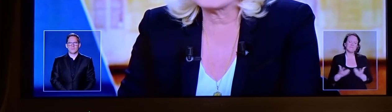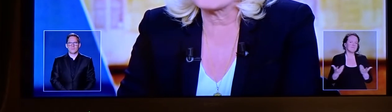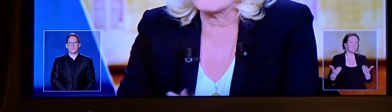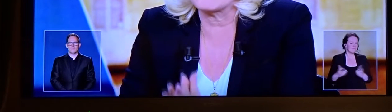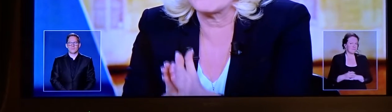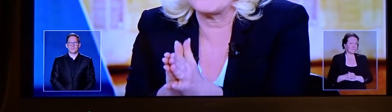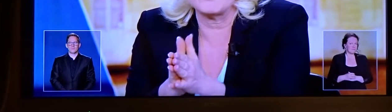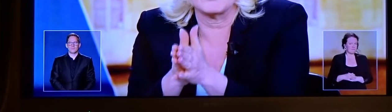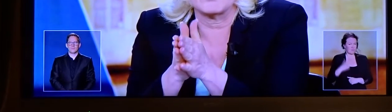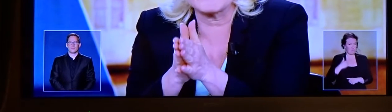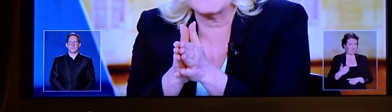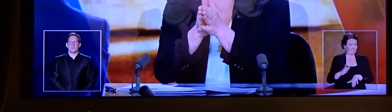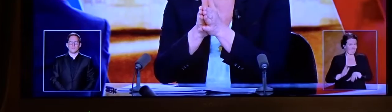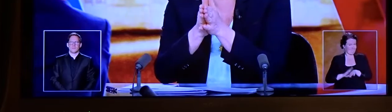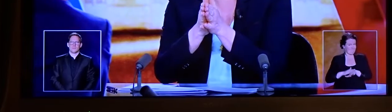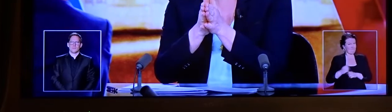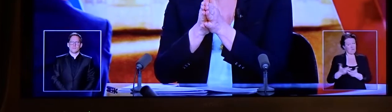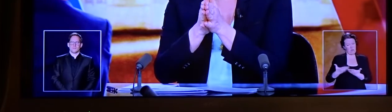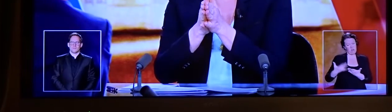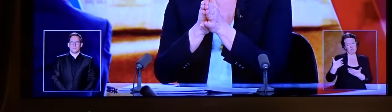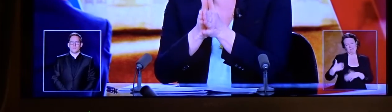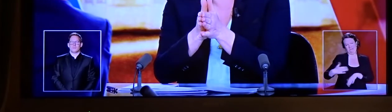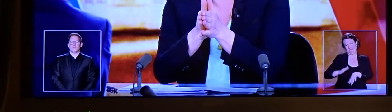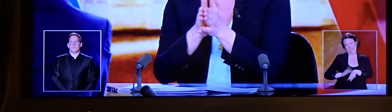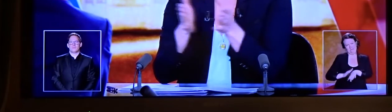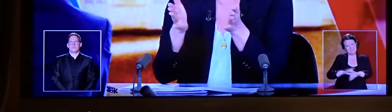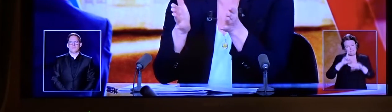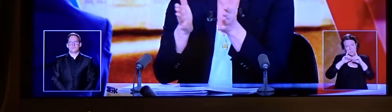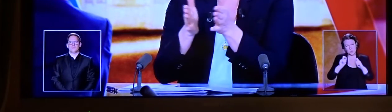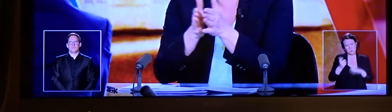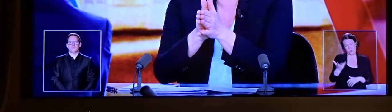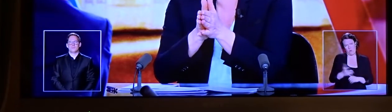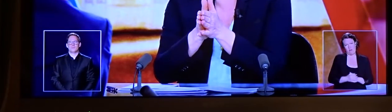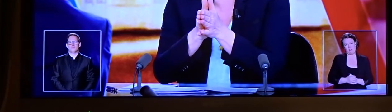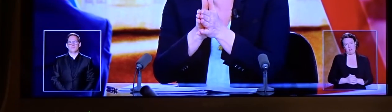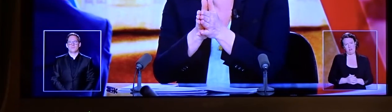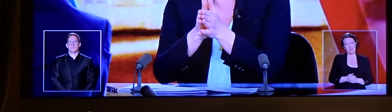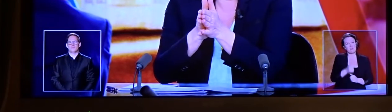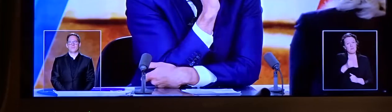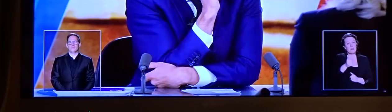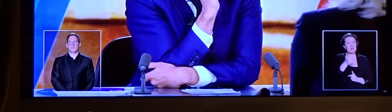Les alertes que j'avais pu lancer étaient la limite, et vous l'avez d'ailleurs